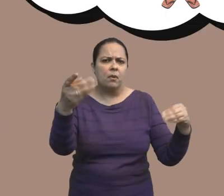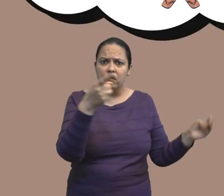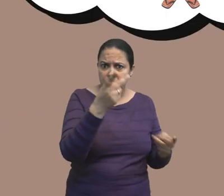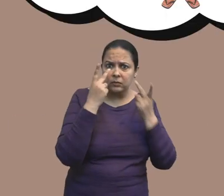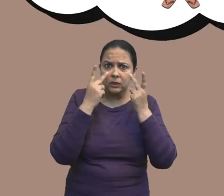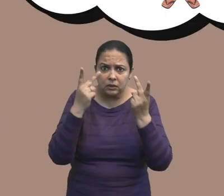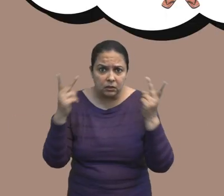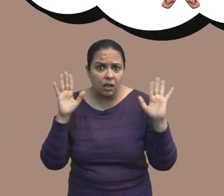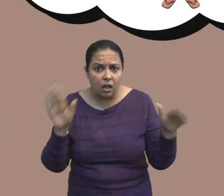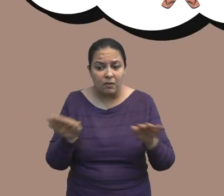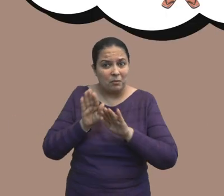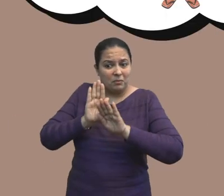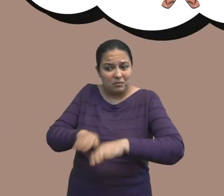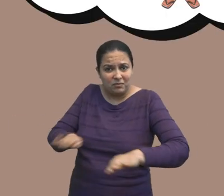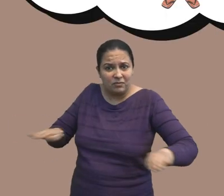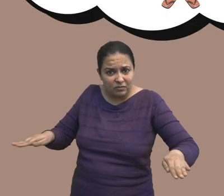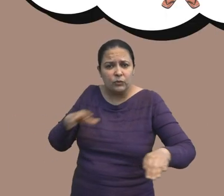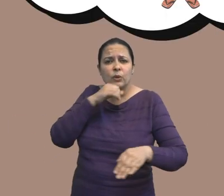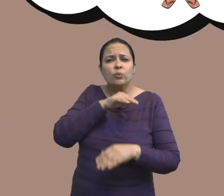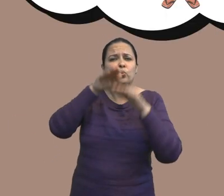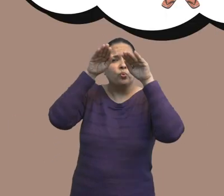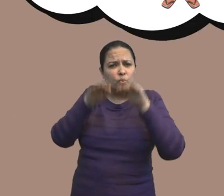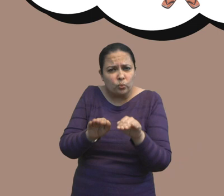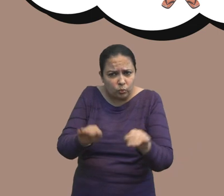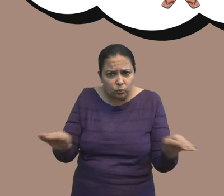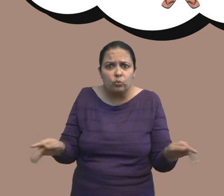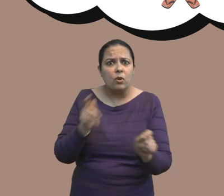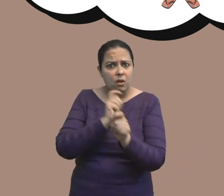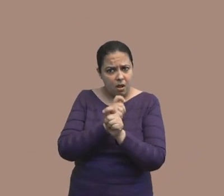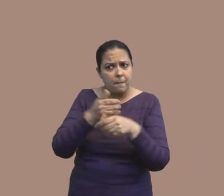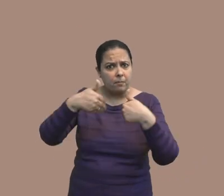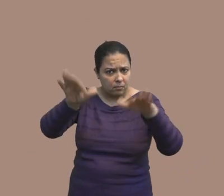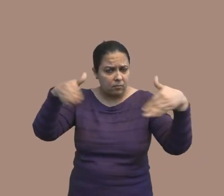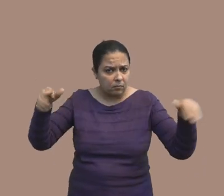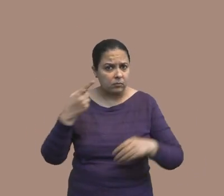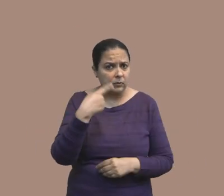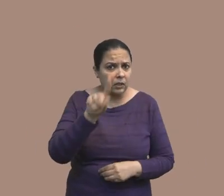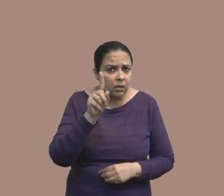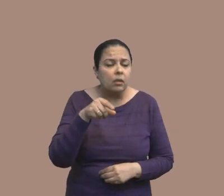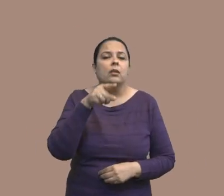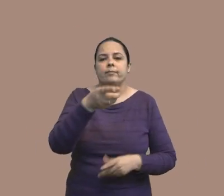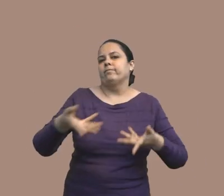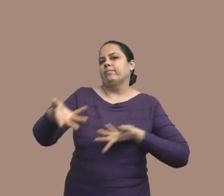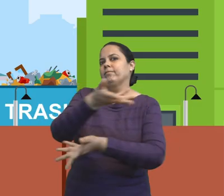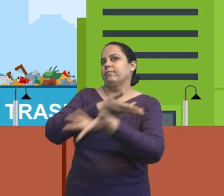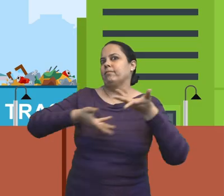आसपास और भी ऐसी जगह है जहां बच्चे काम करते हैं? इस पर चर्चा